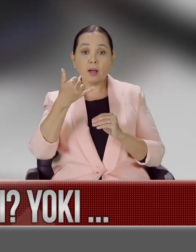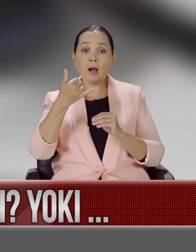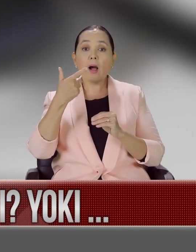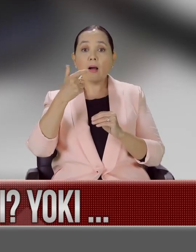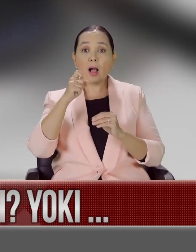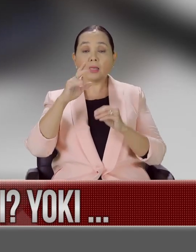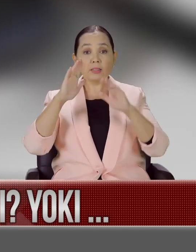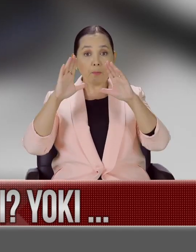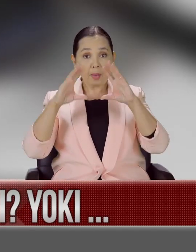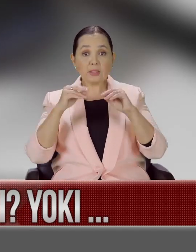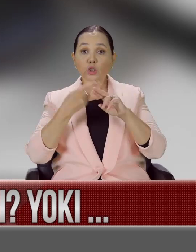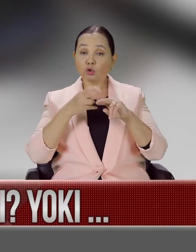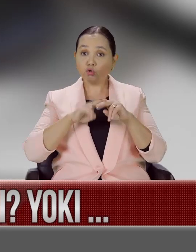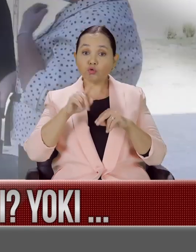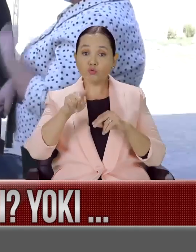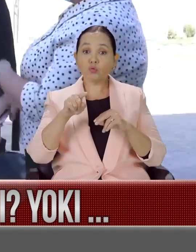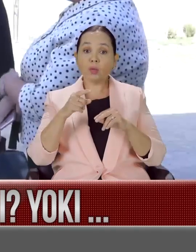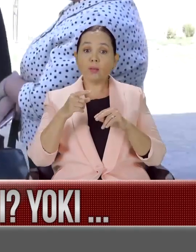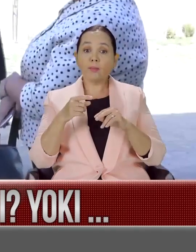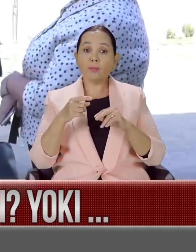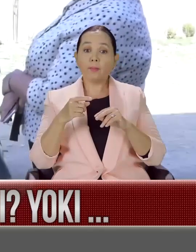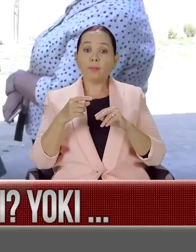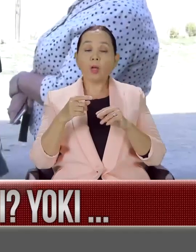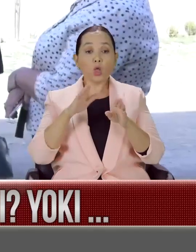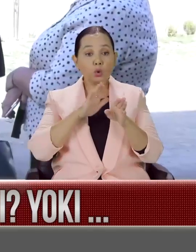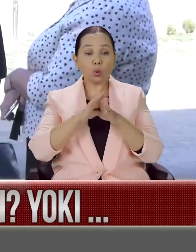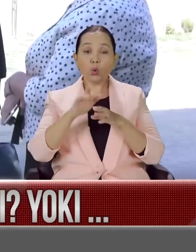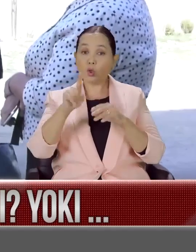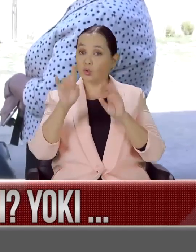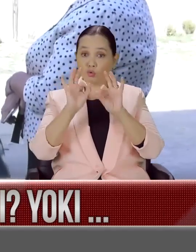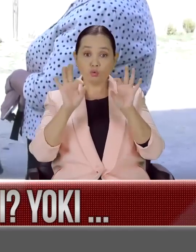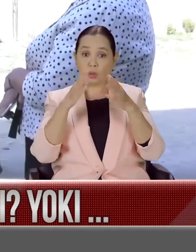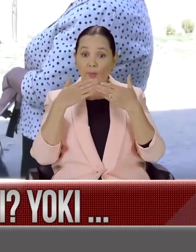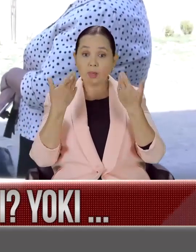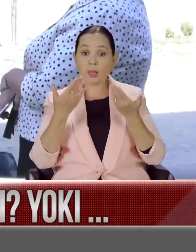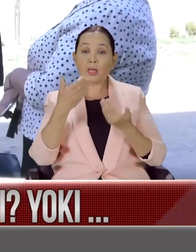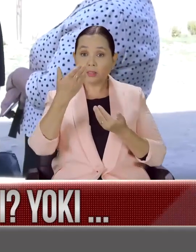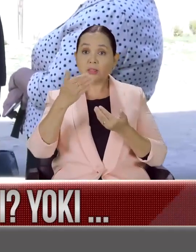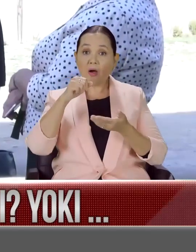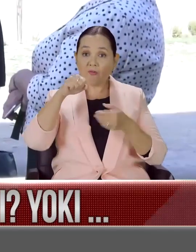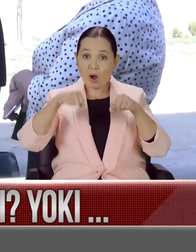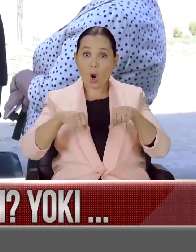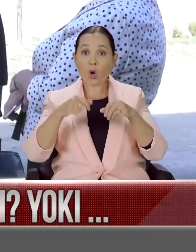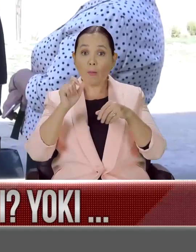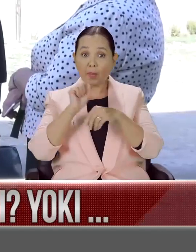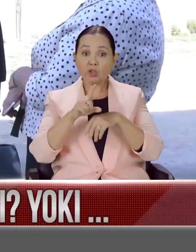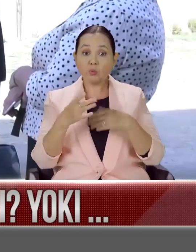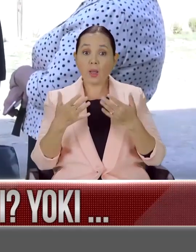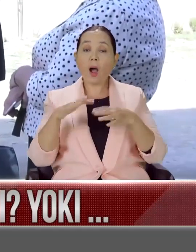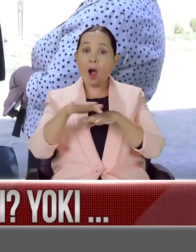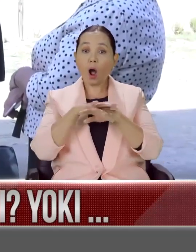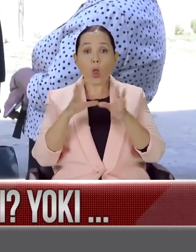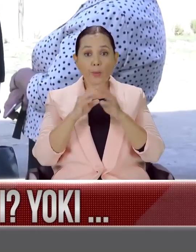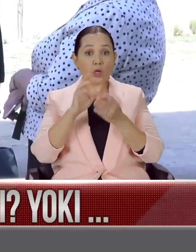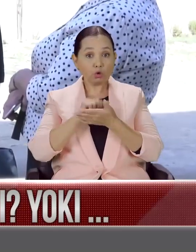gazi pastligi shundan. Boyga mana shu masalani to'laqonli bularga tushuntirmadingiz. Sizni vakolatingiz, majburiyatingiz emas, aholi bilan